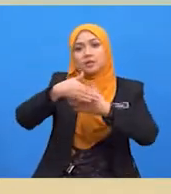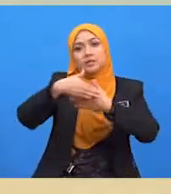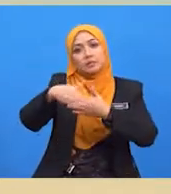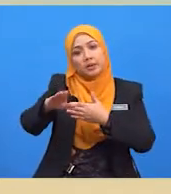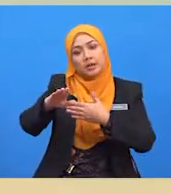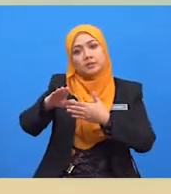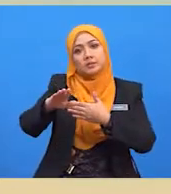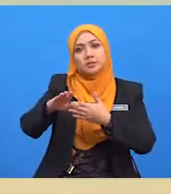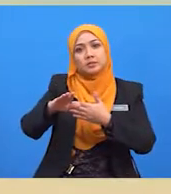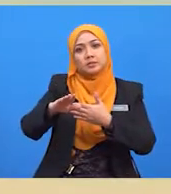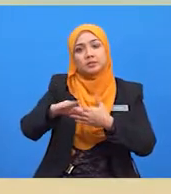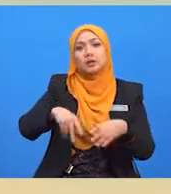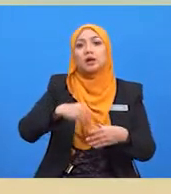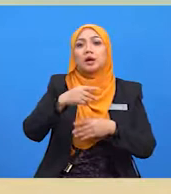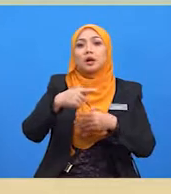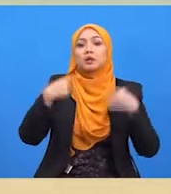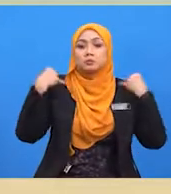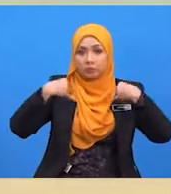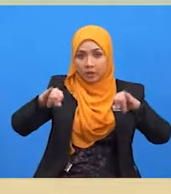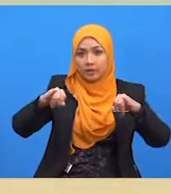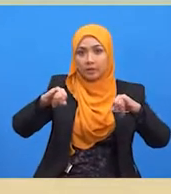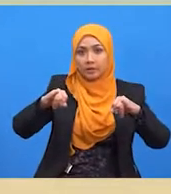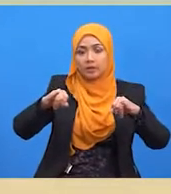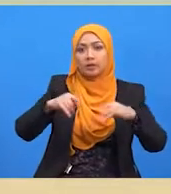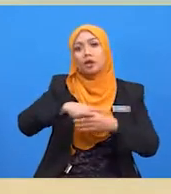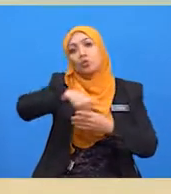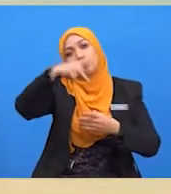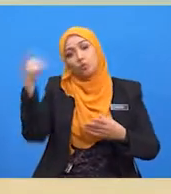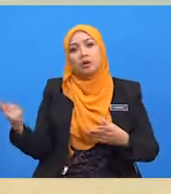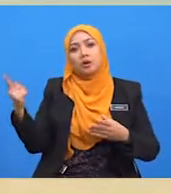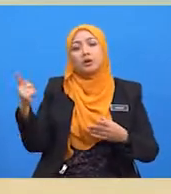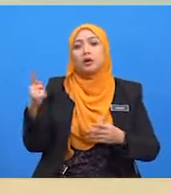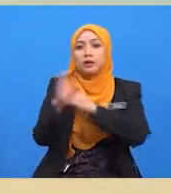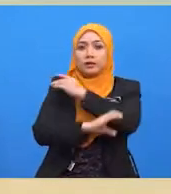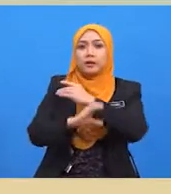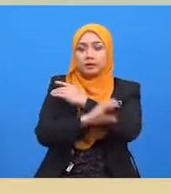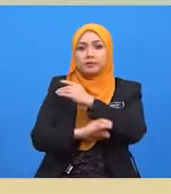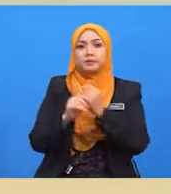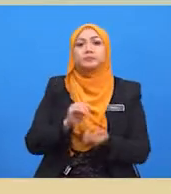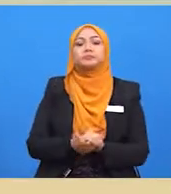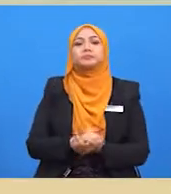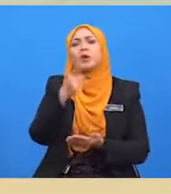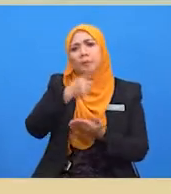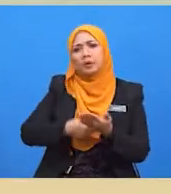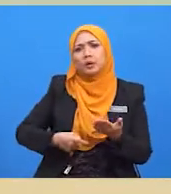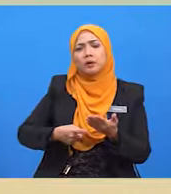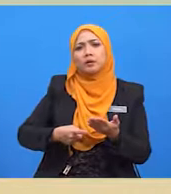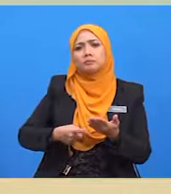-pelajar sekalian, apakah agaknya implikasi penurunan keluaran ini